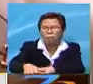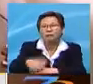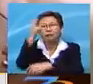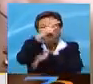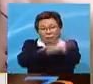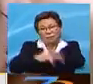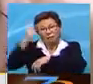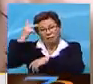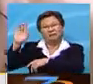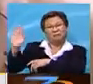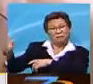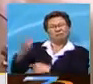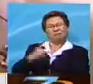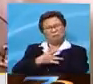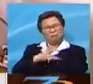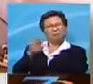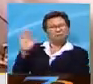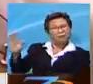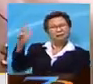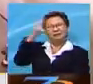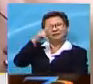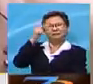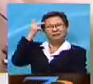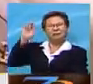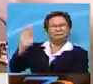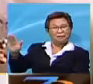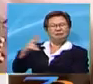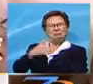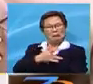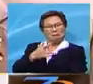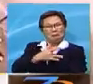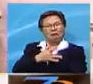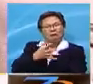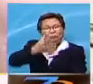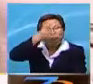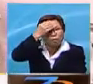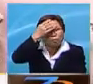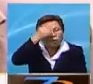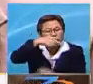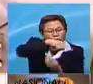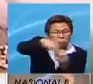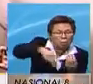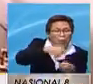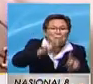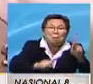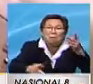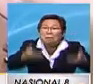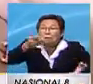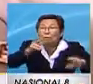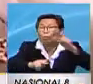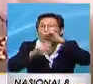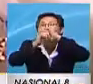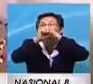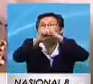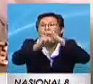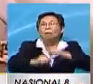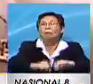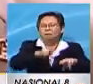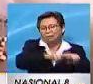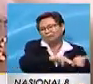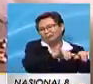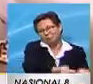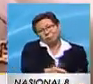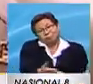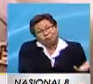negeri harus peka dan mengambil kira terhadap persekitaran yang mungkin ada orang asli yang duduk di